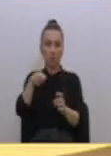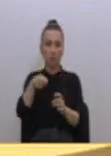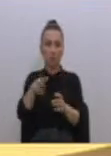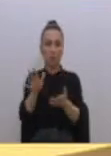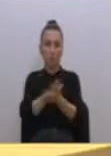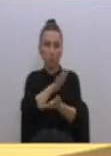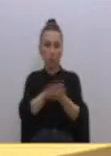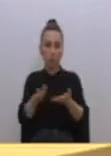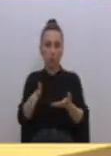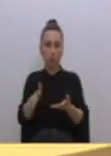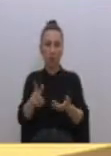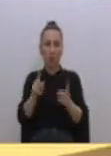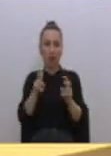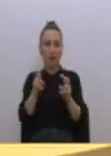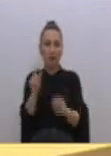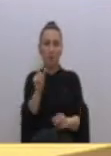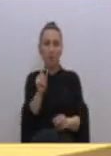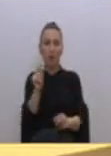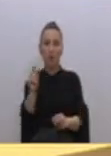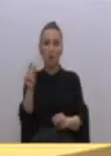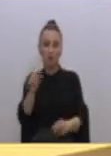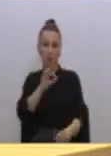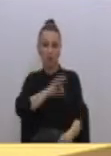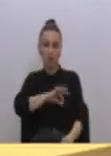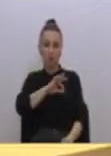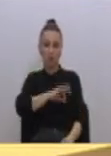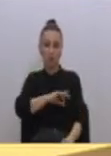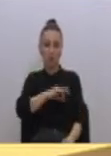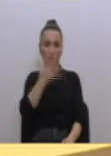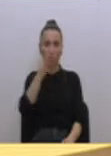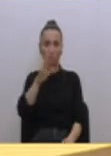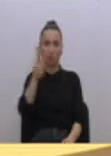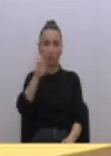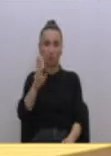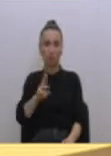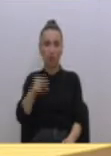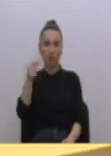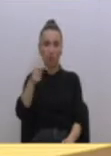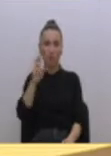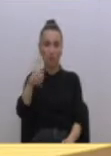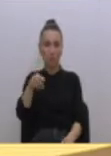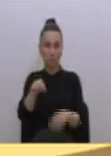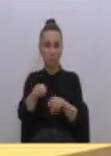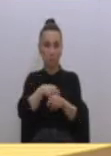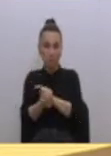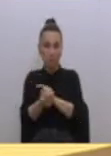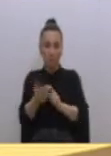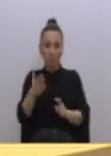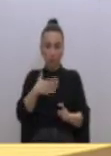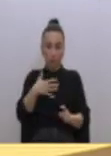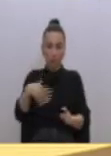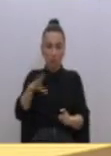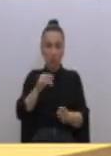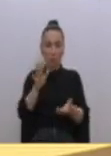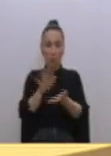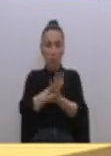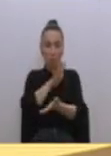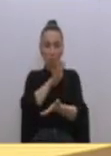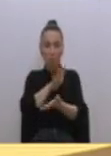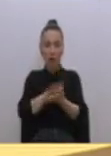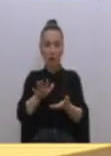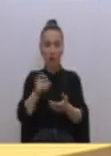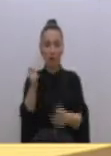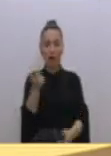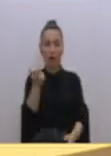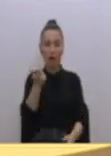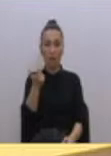უფასოდ და რაღაც პატარა ნაწილი შეღავათიანი $55 1000 კუბური მეტრი. ნაცვლად იმისა, რომ უფასოდ ასე ვთქვათ,